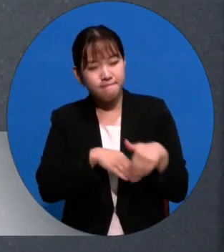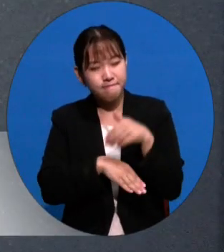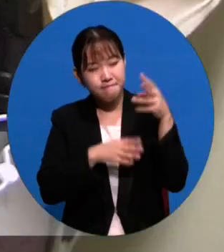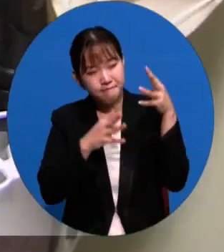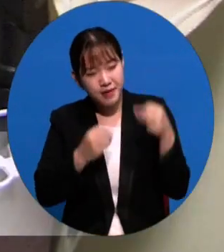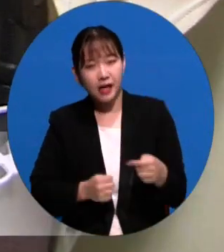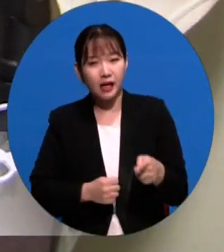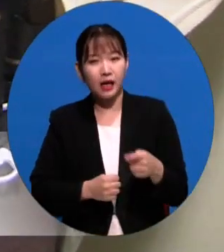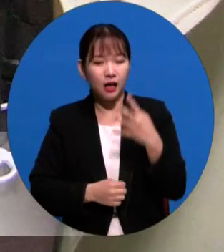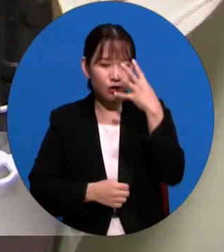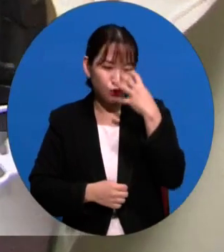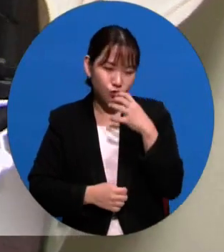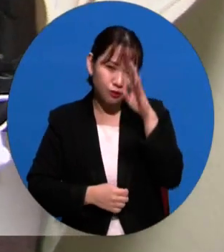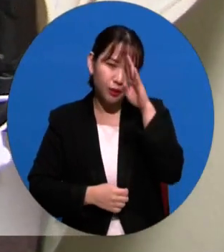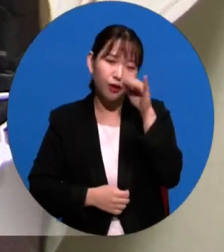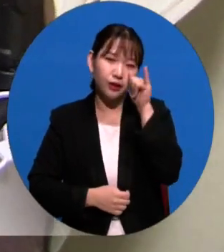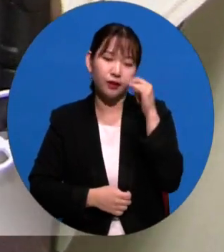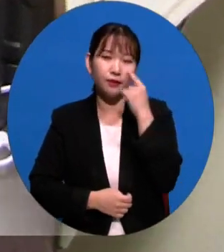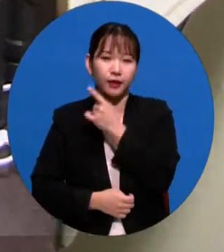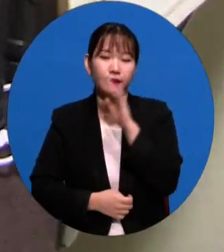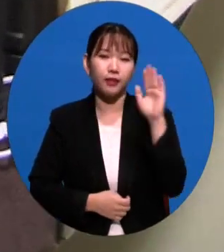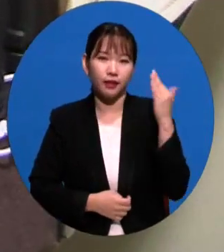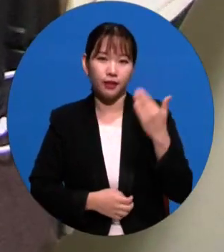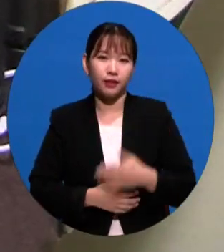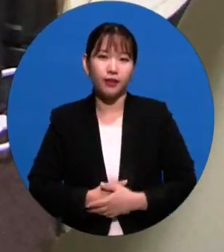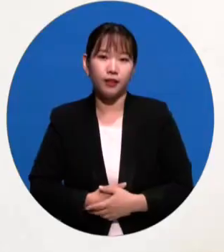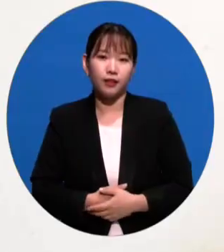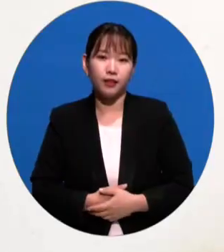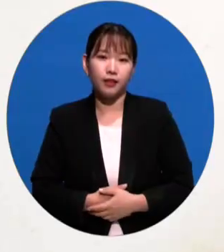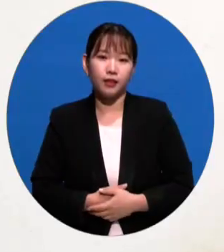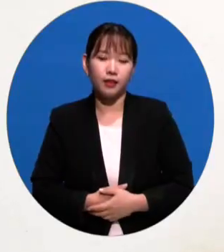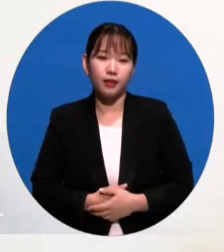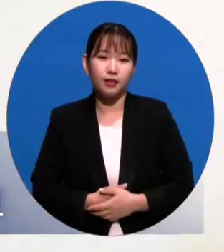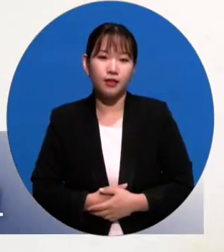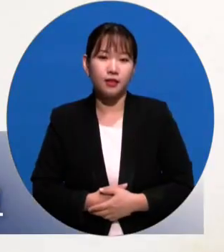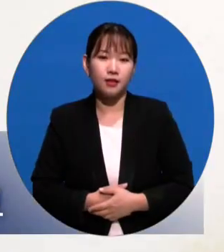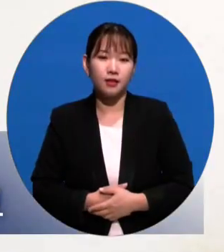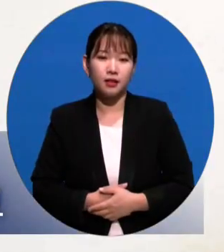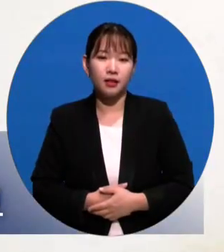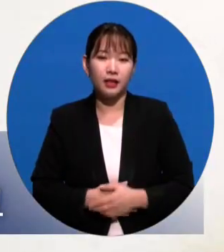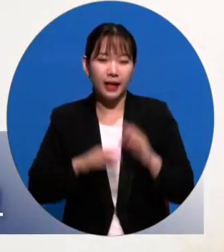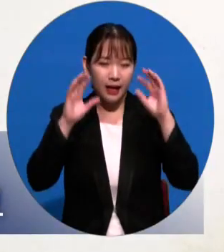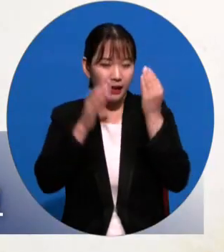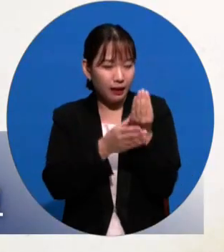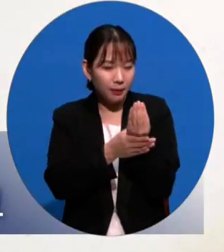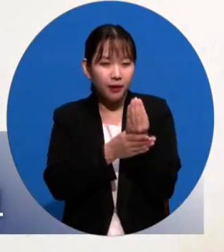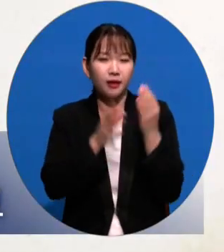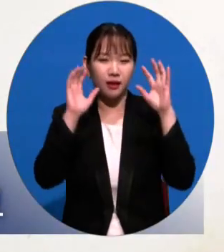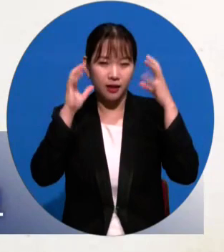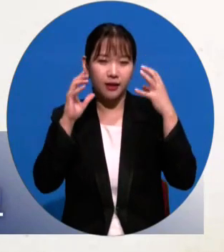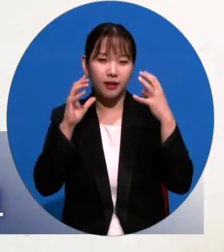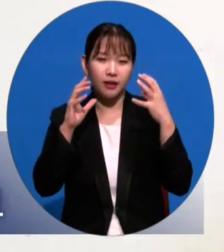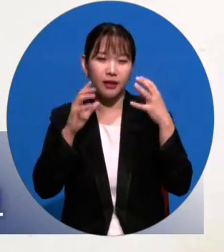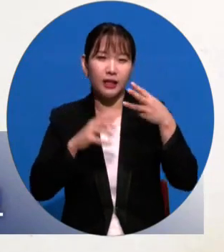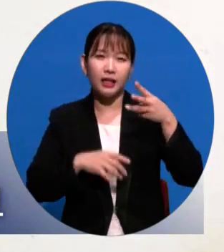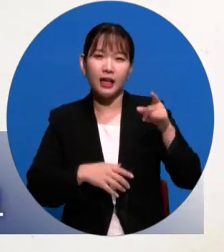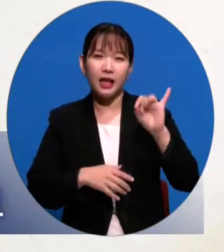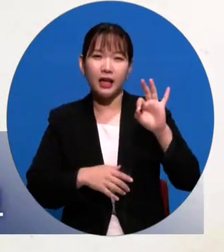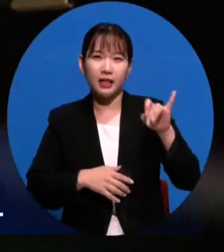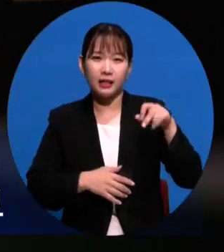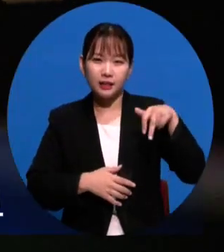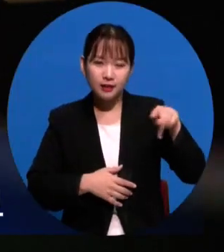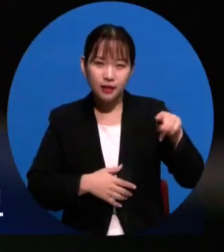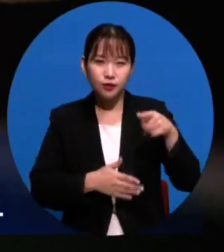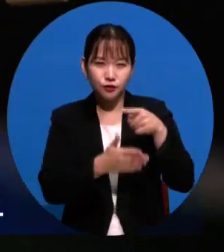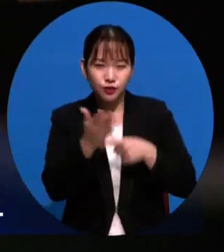보며 우울증을 겪고 있던 것으로 알려졌습니다. 애기 피터미를 이만한 애기를 레이저